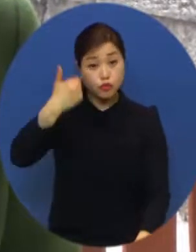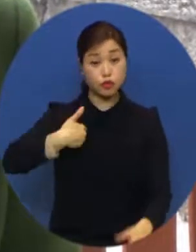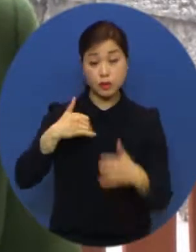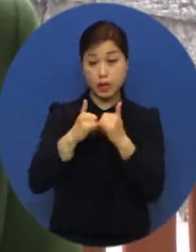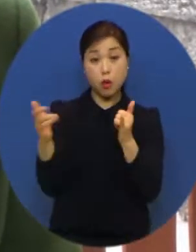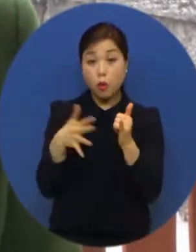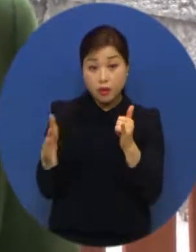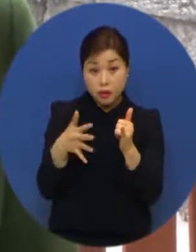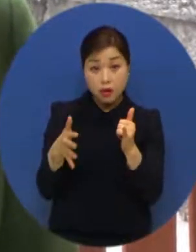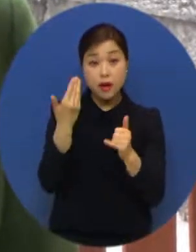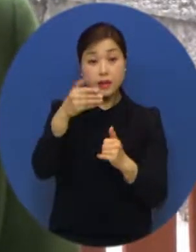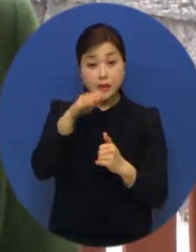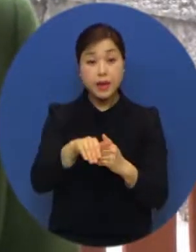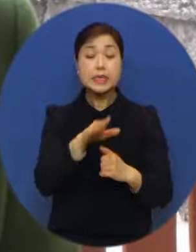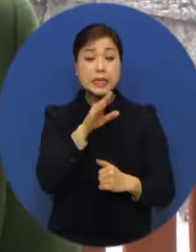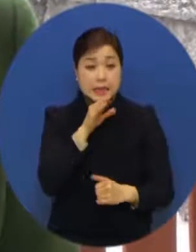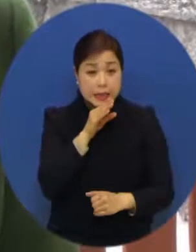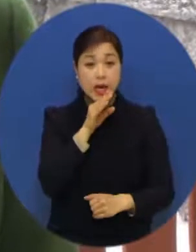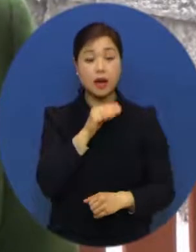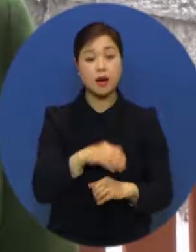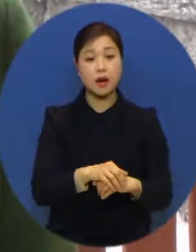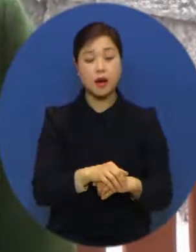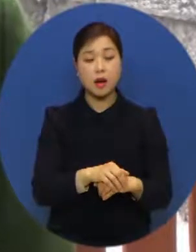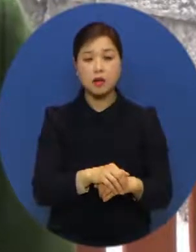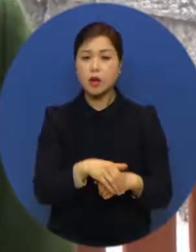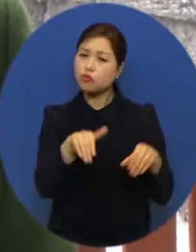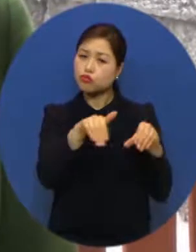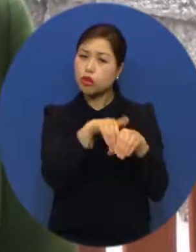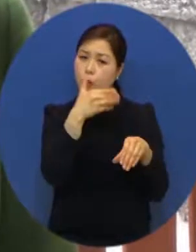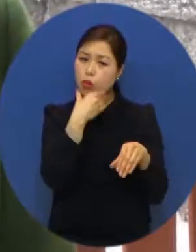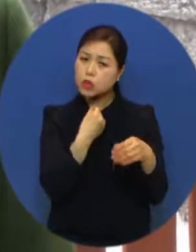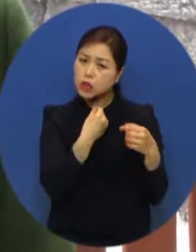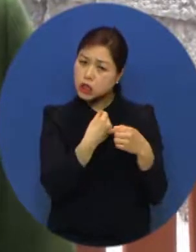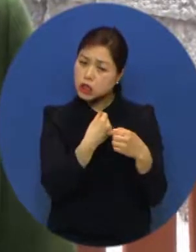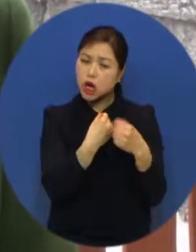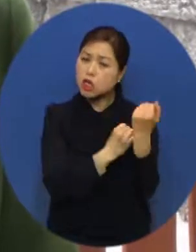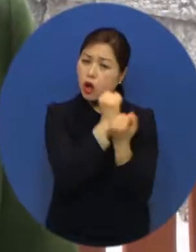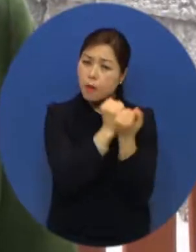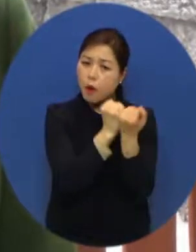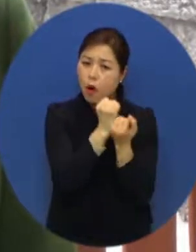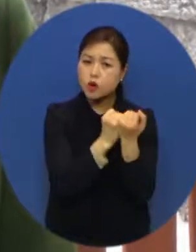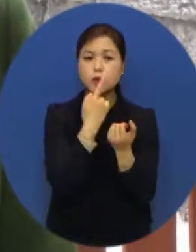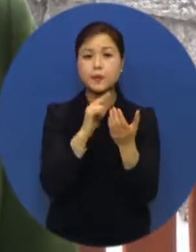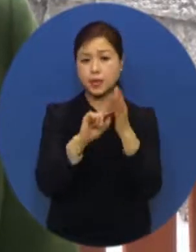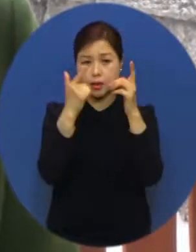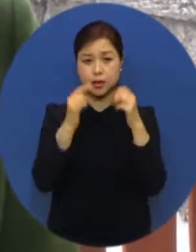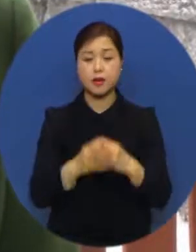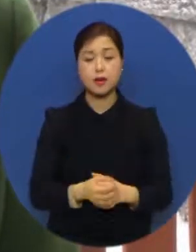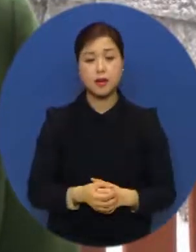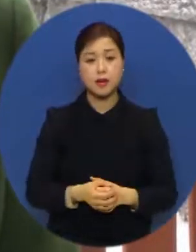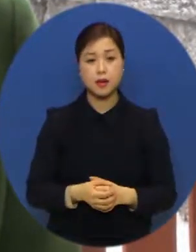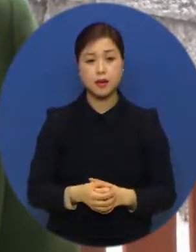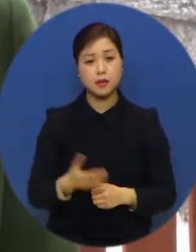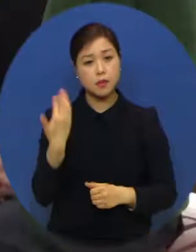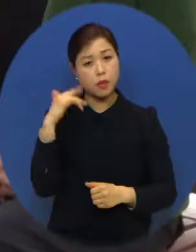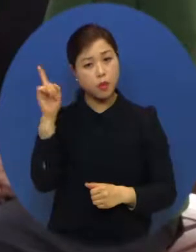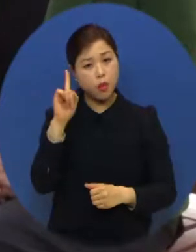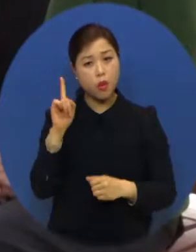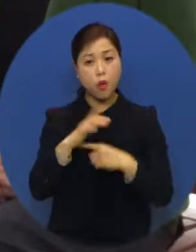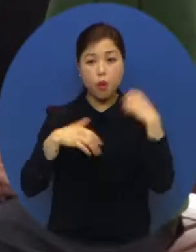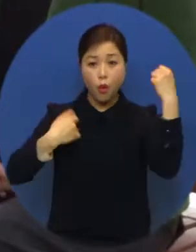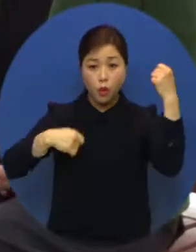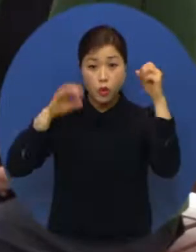사람은 없지만, 실제로 문화복지가 뭔지를 설명하기 참 어려운데 네. 제가 지난번에 한 공연을